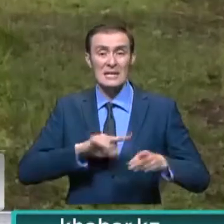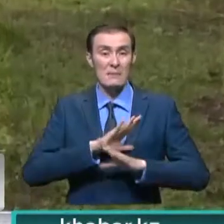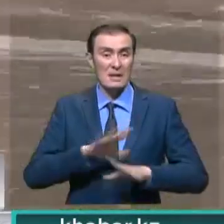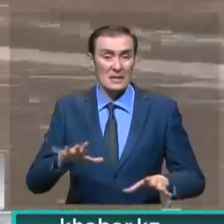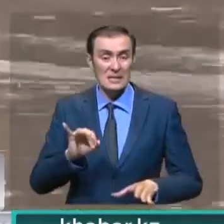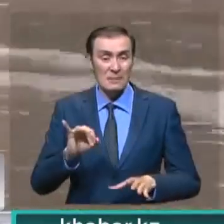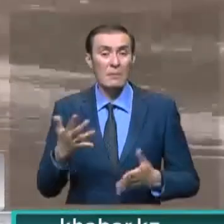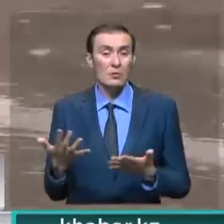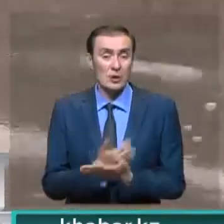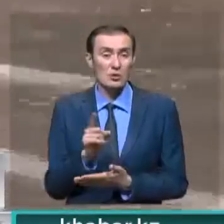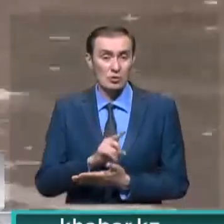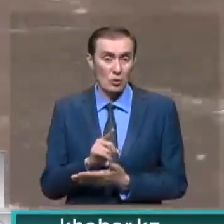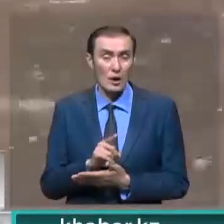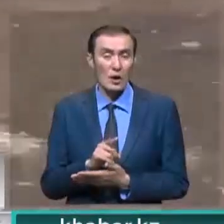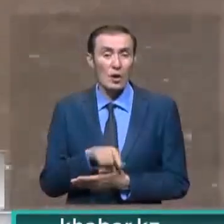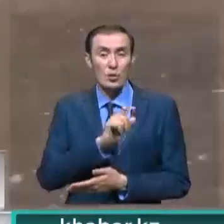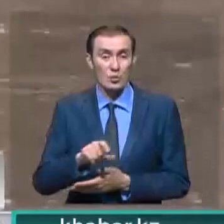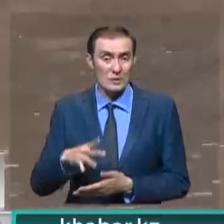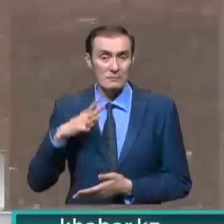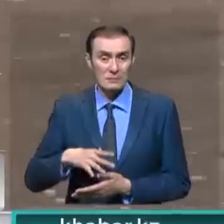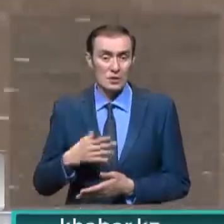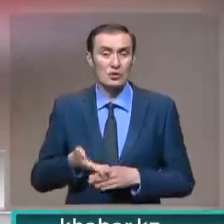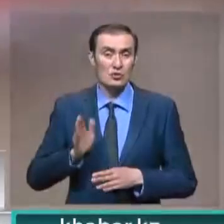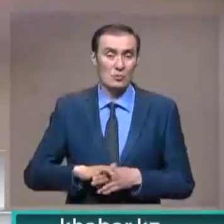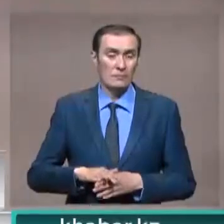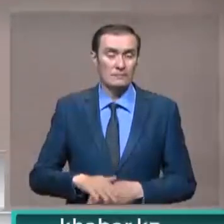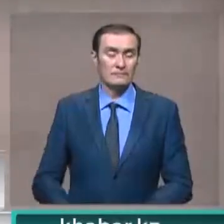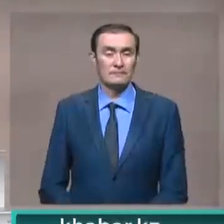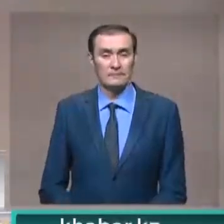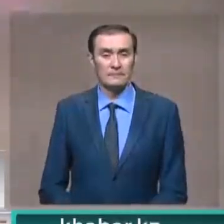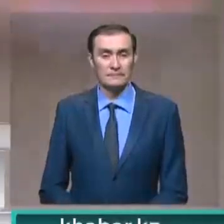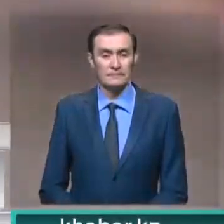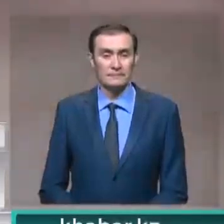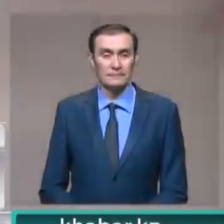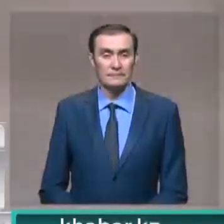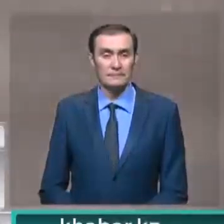И выплывают горожане из этой ситуации как могут.